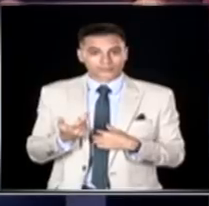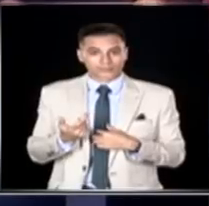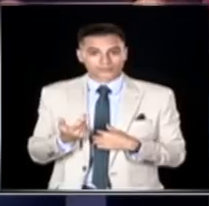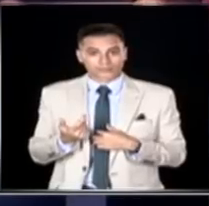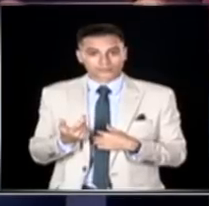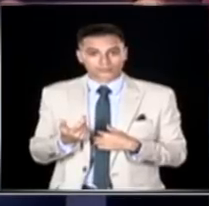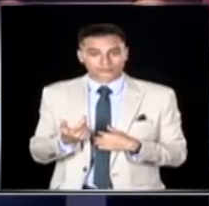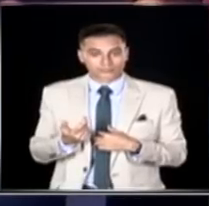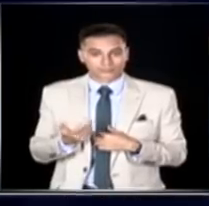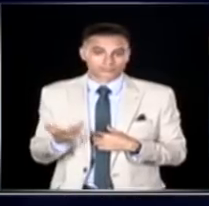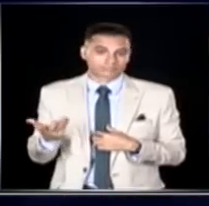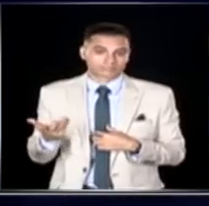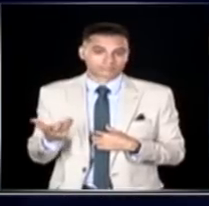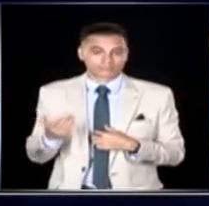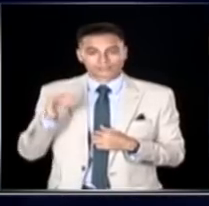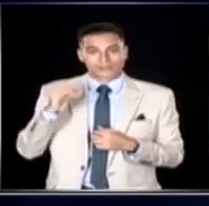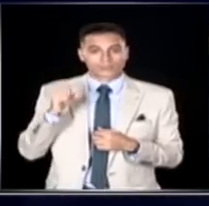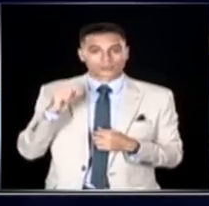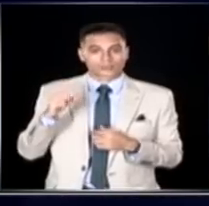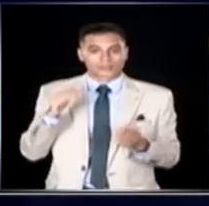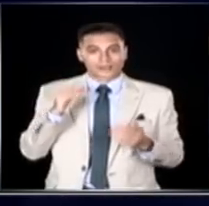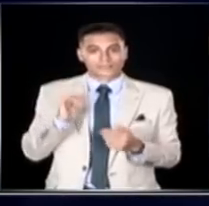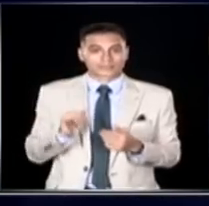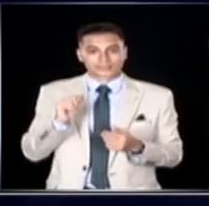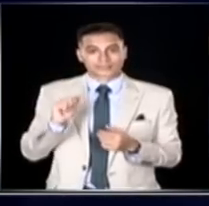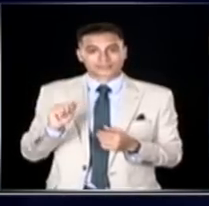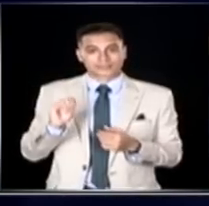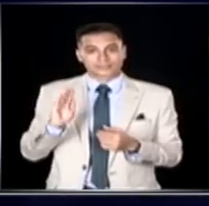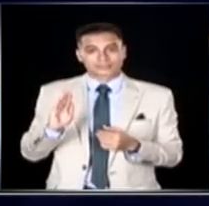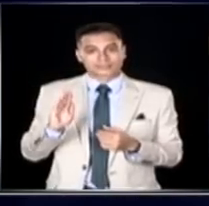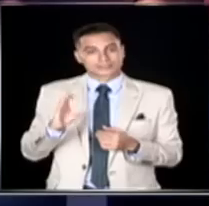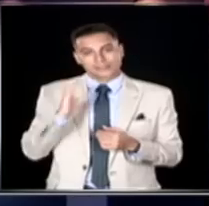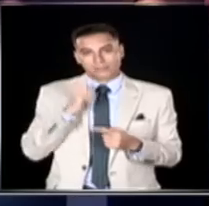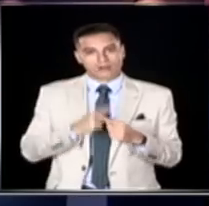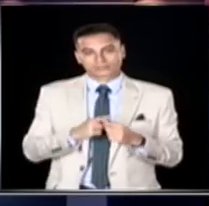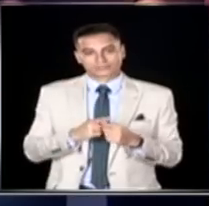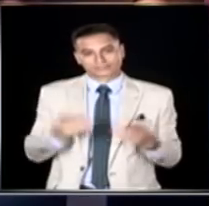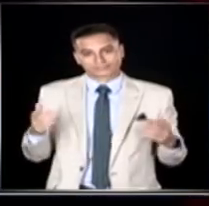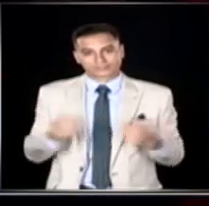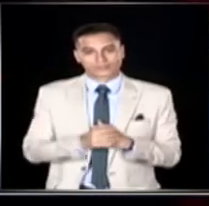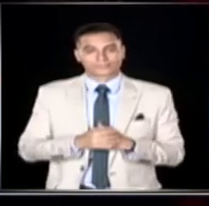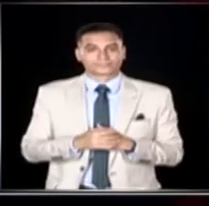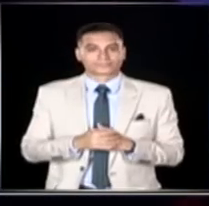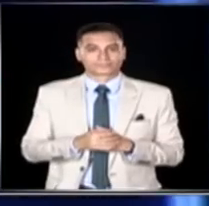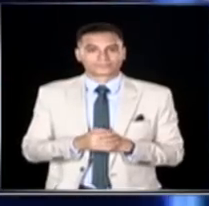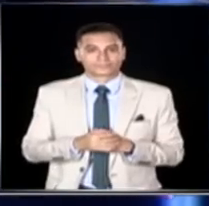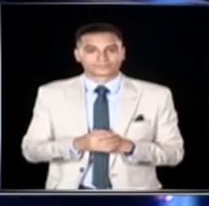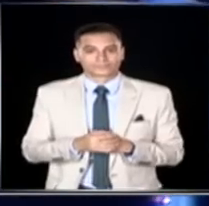اسمه صعب. محمود خميس. ماجد المصري. إجابة خاطئة.